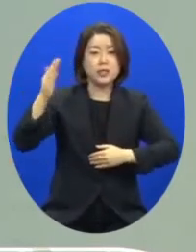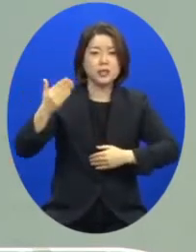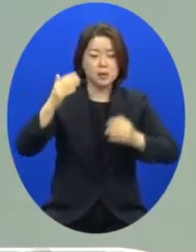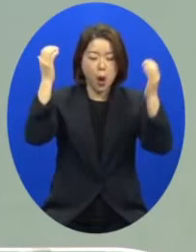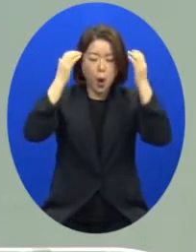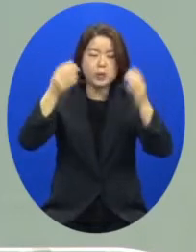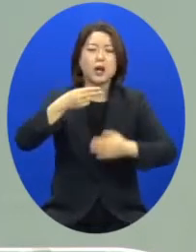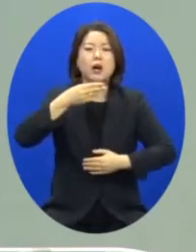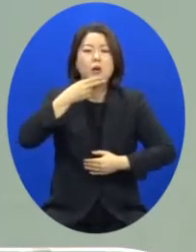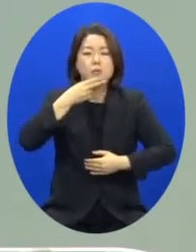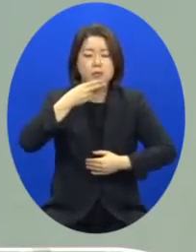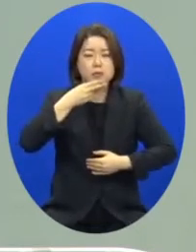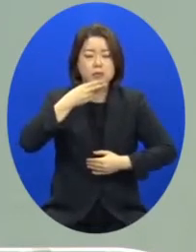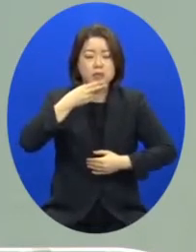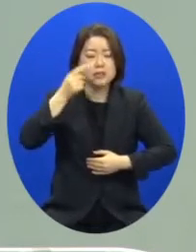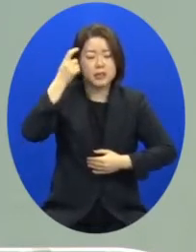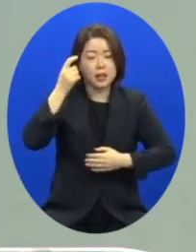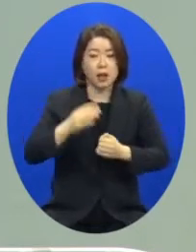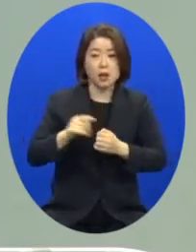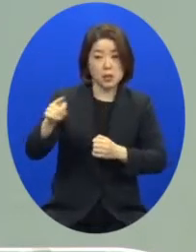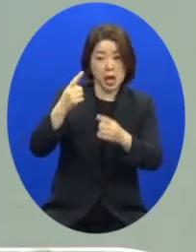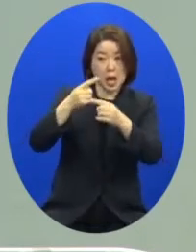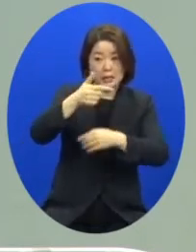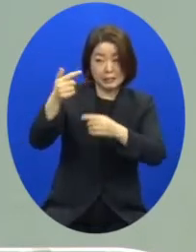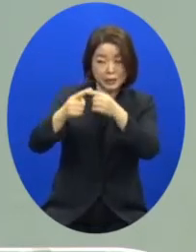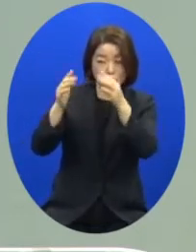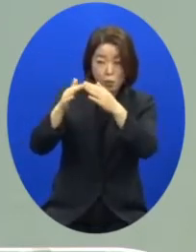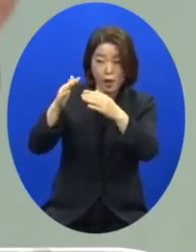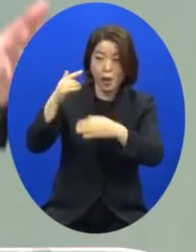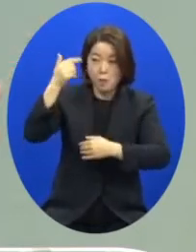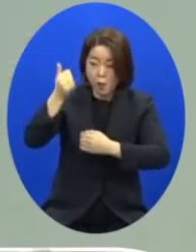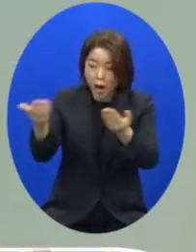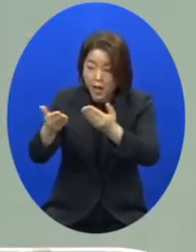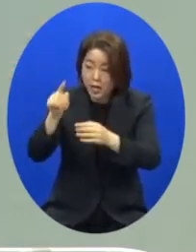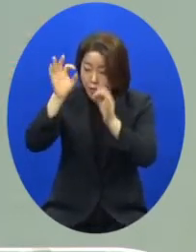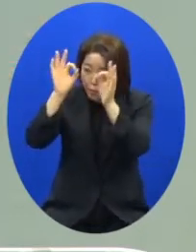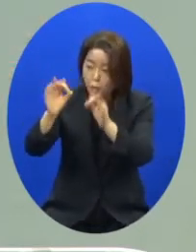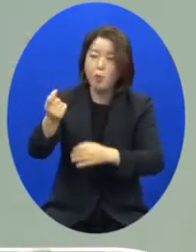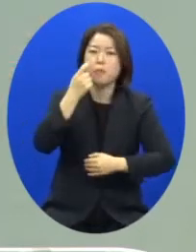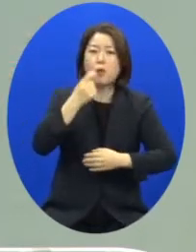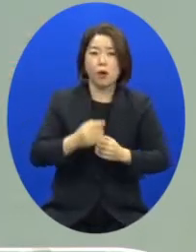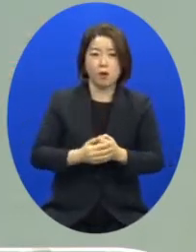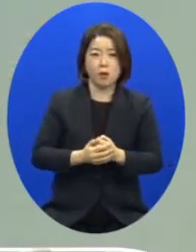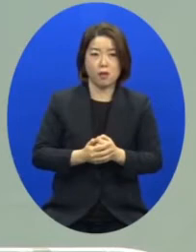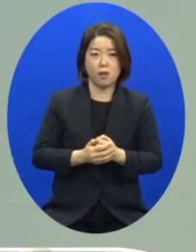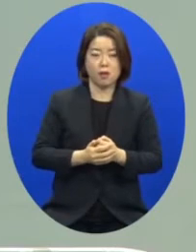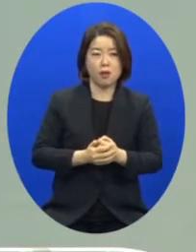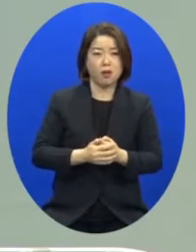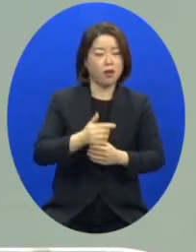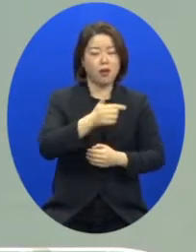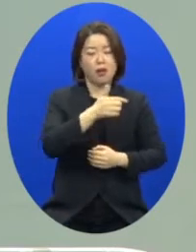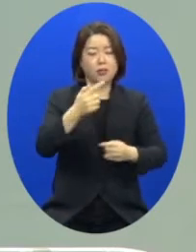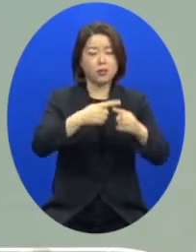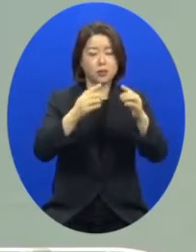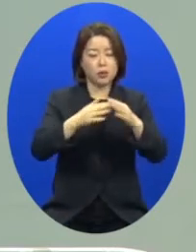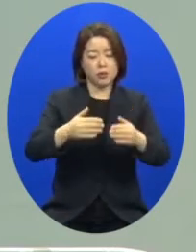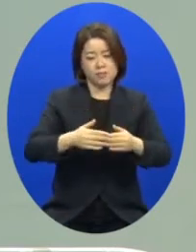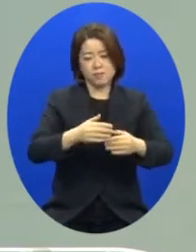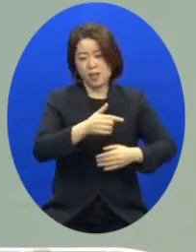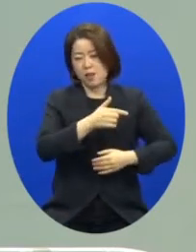큰 교회 목사가 하는 대로 따라 했었습니다 교회가 커지니까 고생이 말할 수가